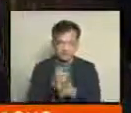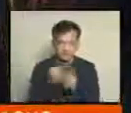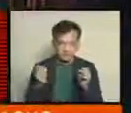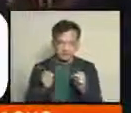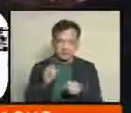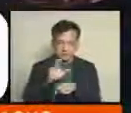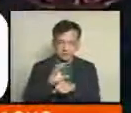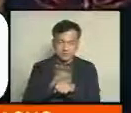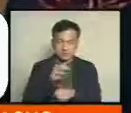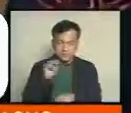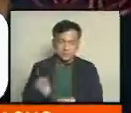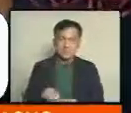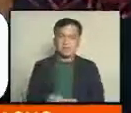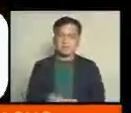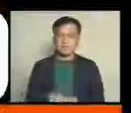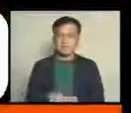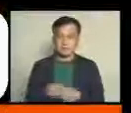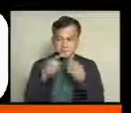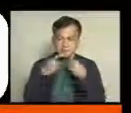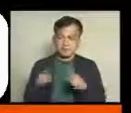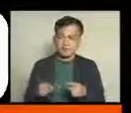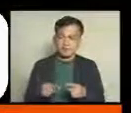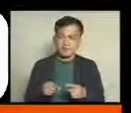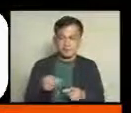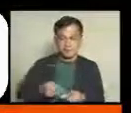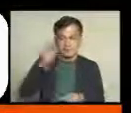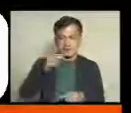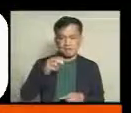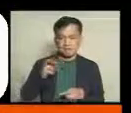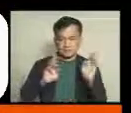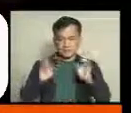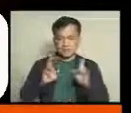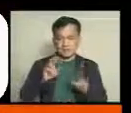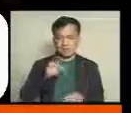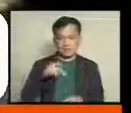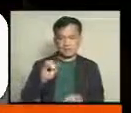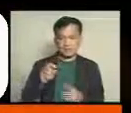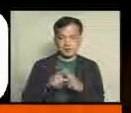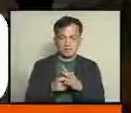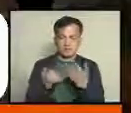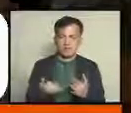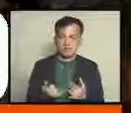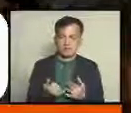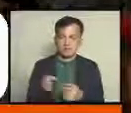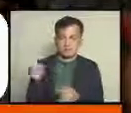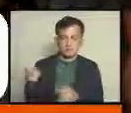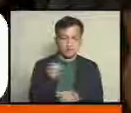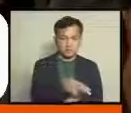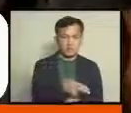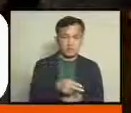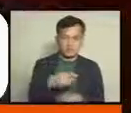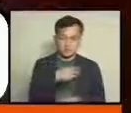sa mga simbahan sa Metro Manila, nagdeklara na ng heightened alert ang NCRPO simula ngayong araw. Inatasan din ang mga